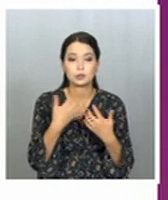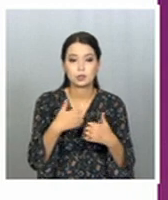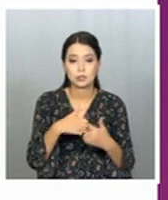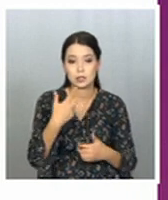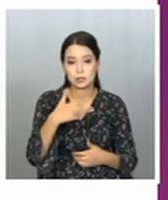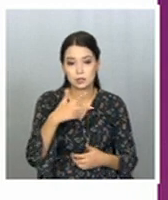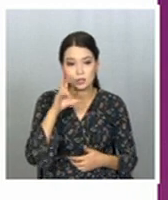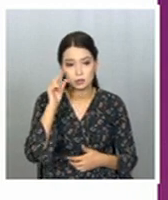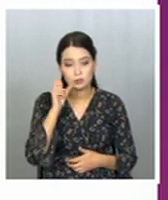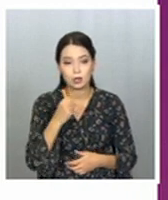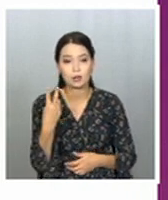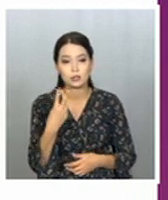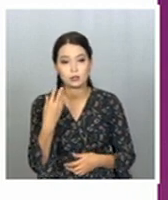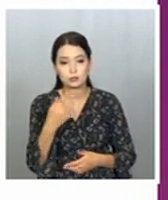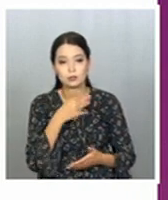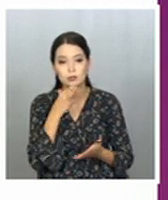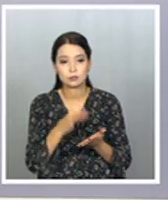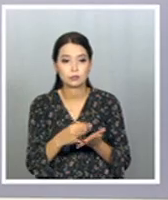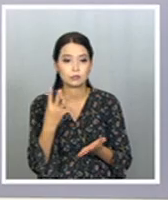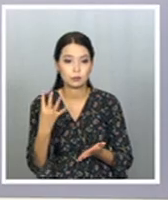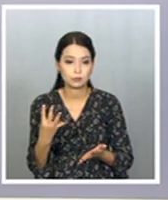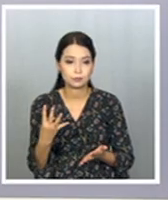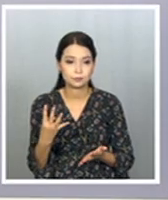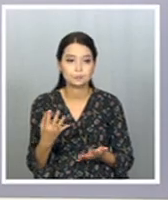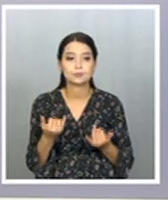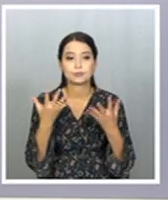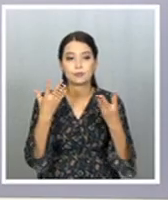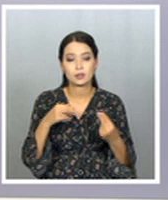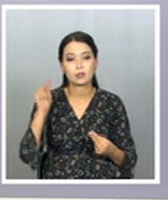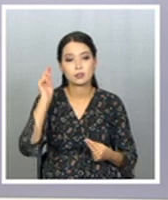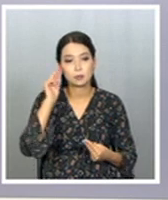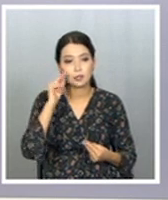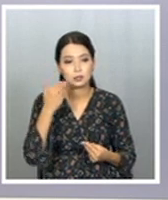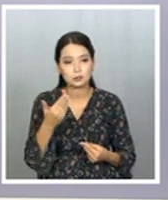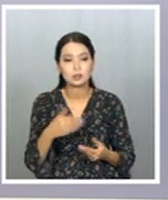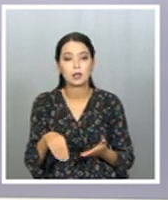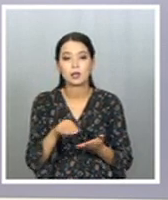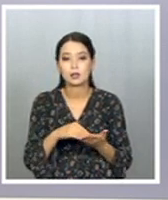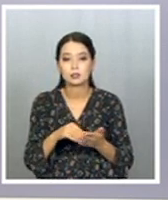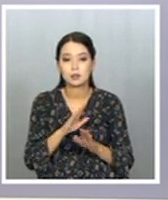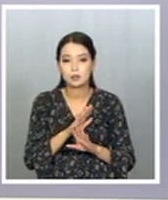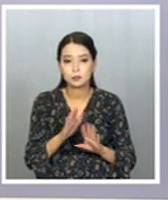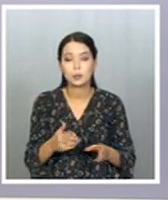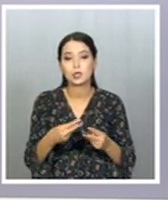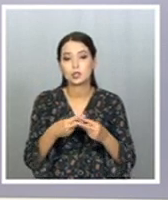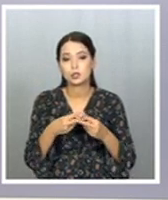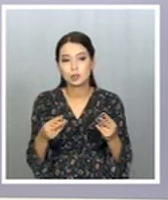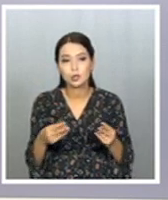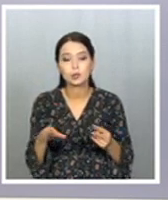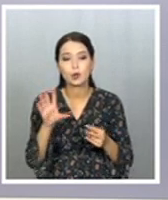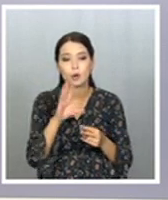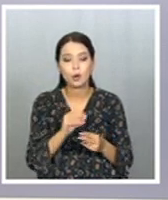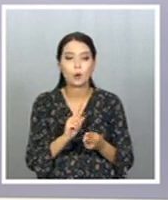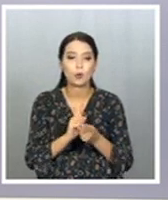шықты, екінші өрнектен 4 шығады екен. Бүгінгі сабақта қайталанбайтын теру, орналастыру,